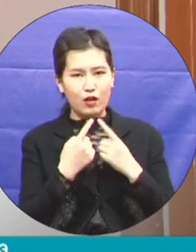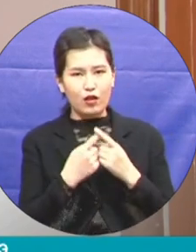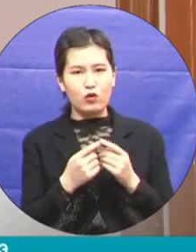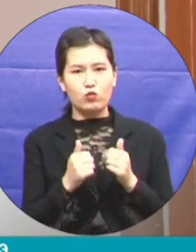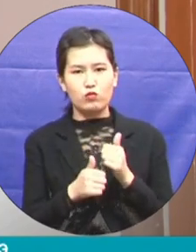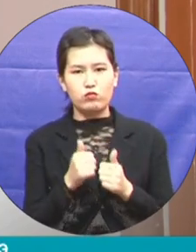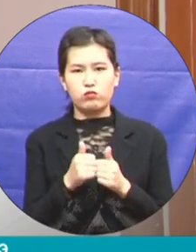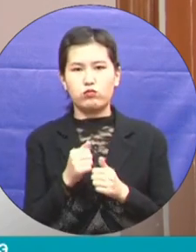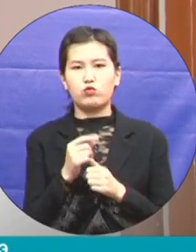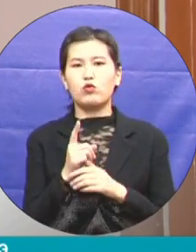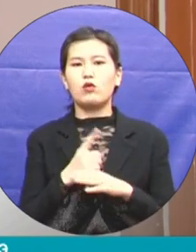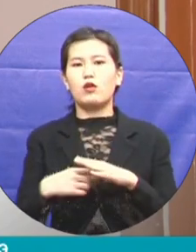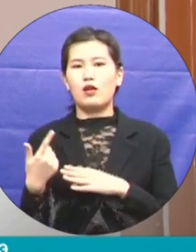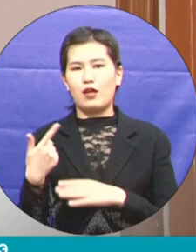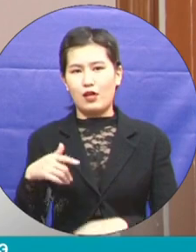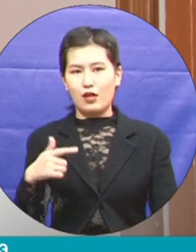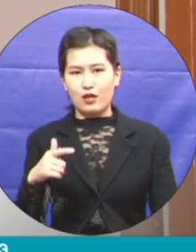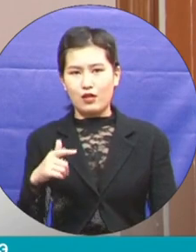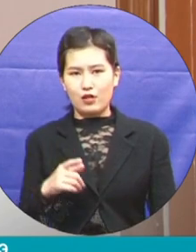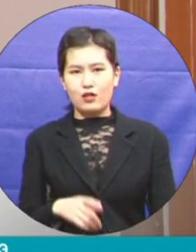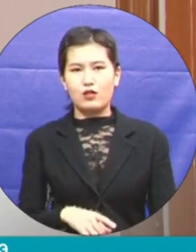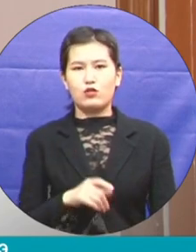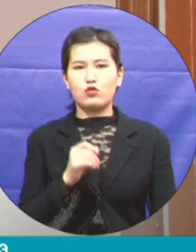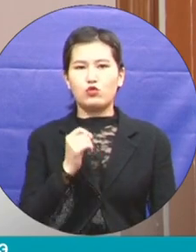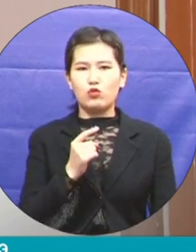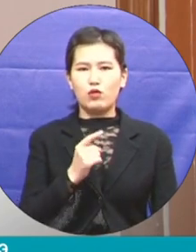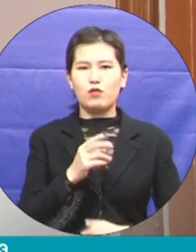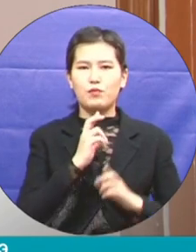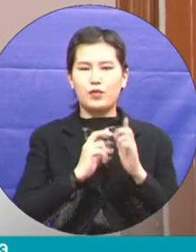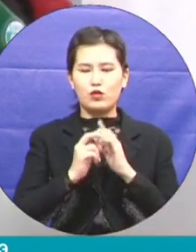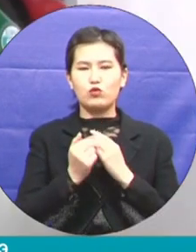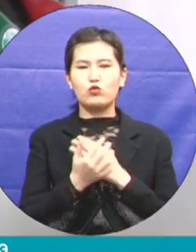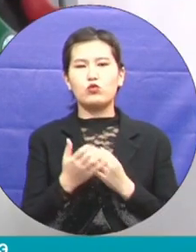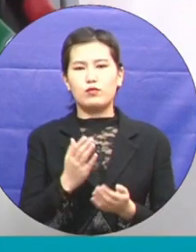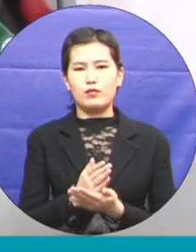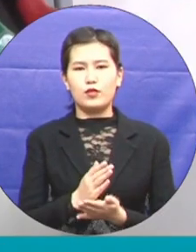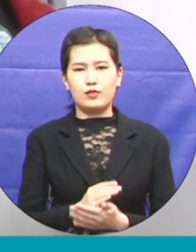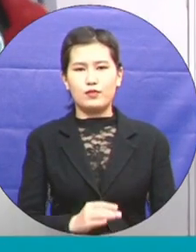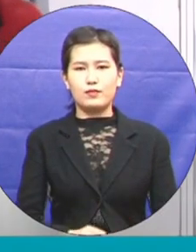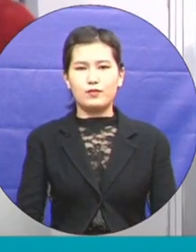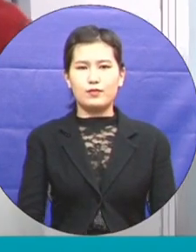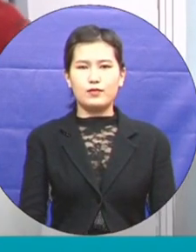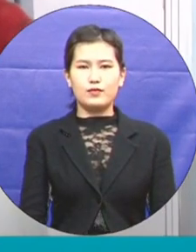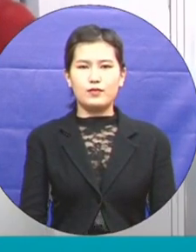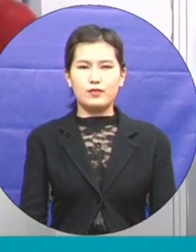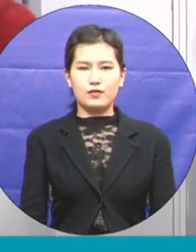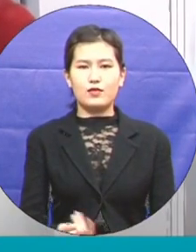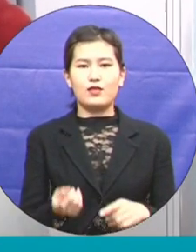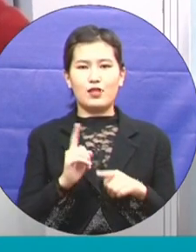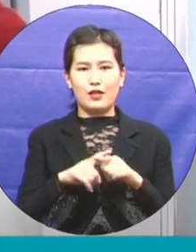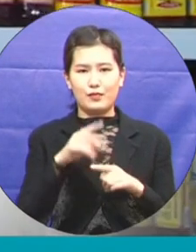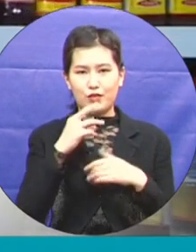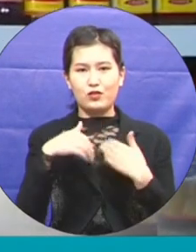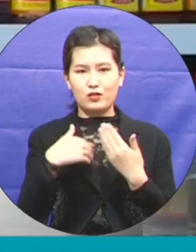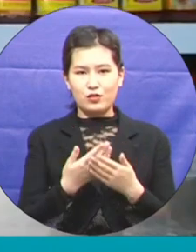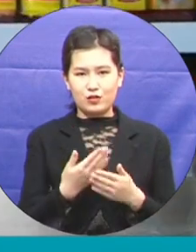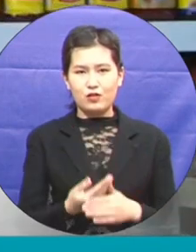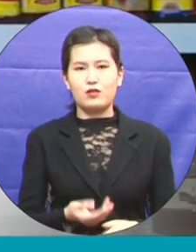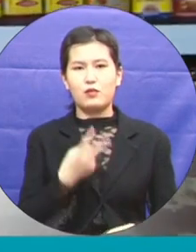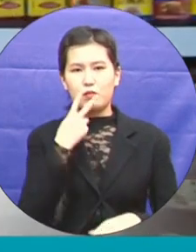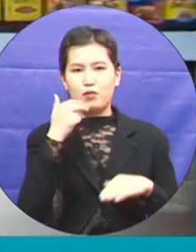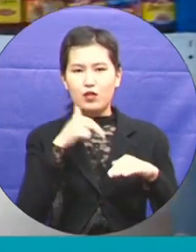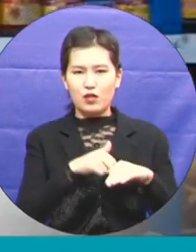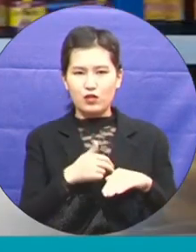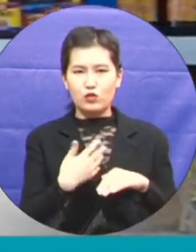байгаа. Анхны шатан дээр бол нугалаа завхрал бол их байна гэдэг үл хэлмээр. За эргэн сануулхад шатхуун өргөн хэрэглээний